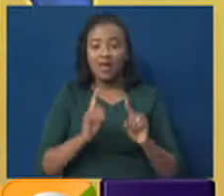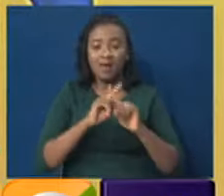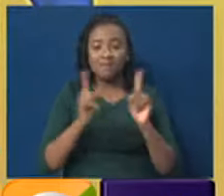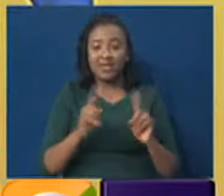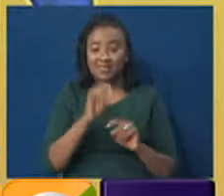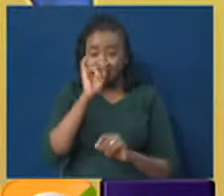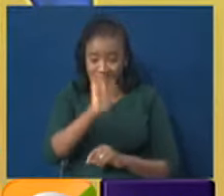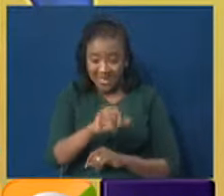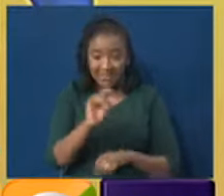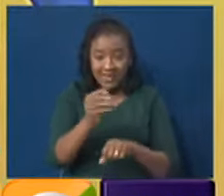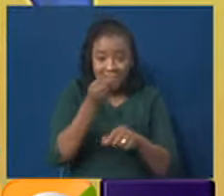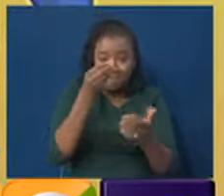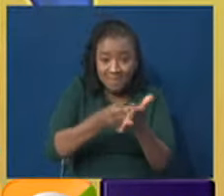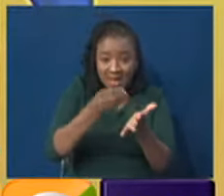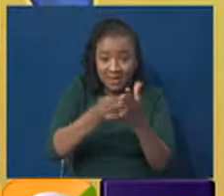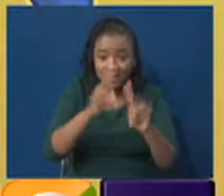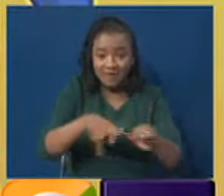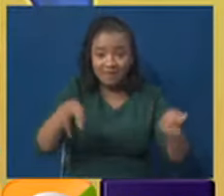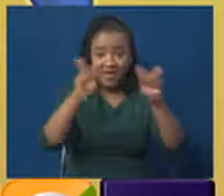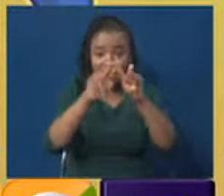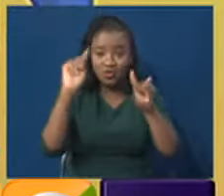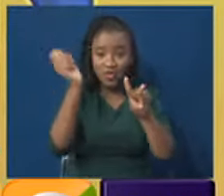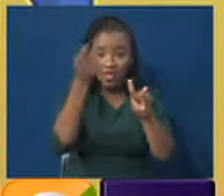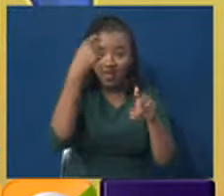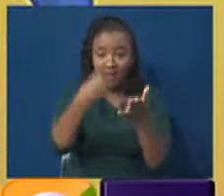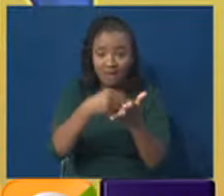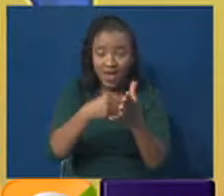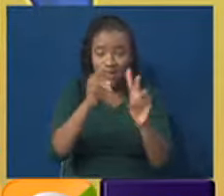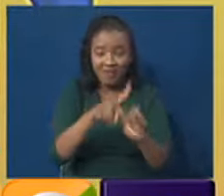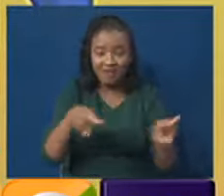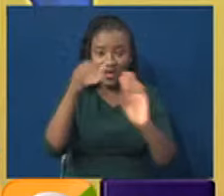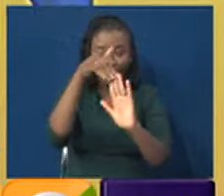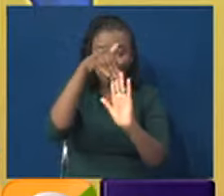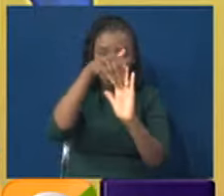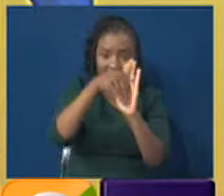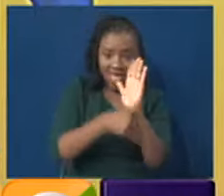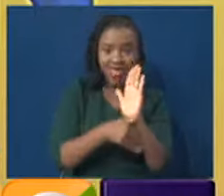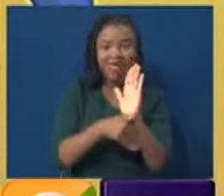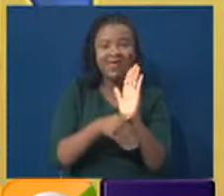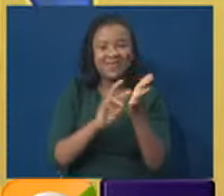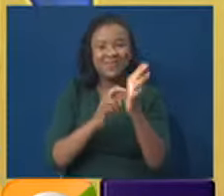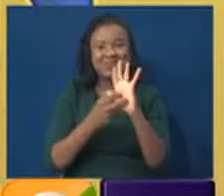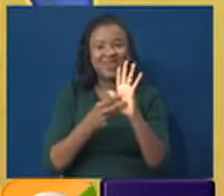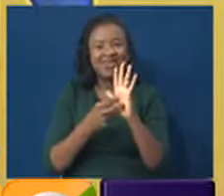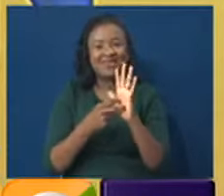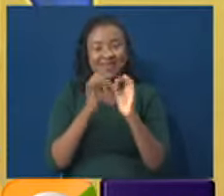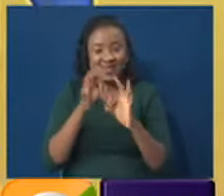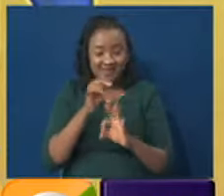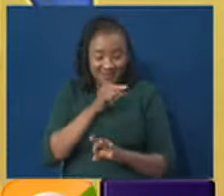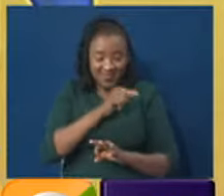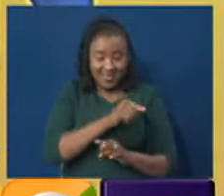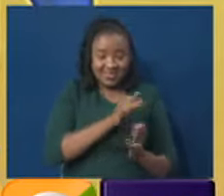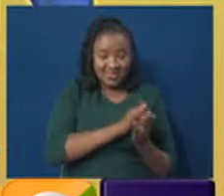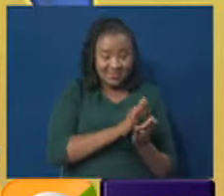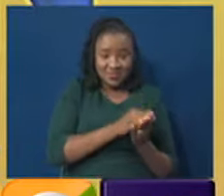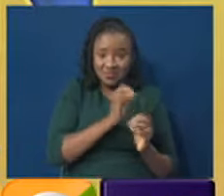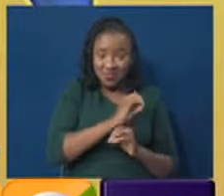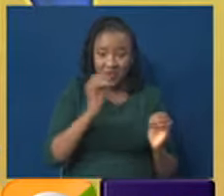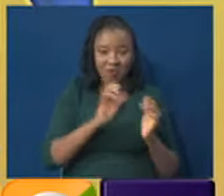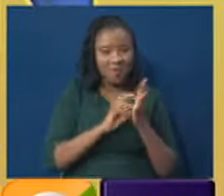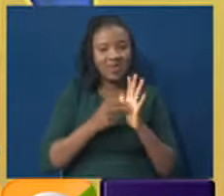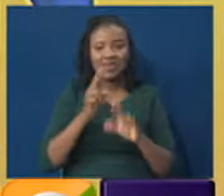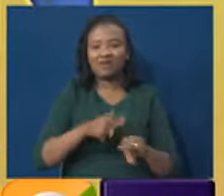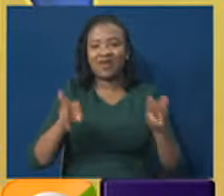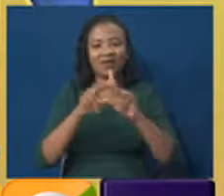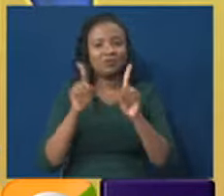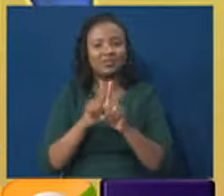shilingi tunasema imedhoofika. Kama sio hilo jambo, ingekuwa imedhoofika zaidi. Kwa hivyo kuna upande wa bei upande moja, lakini